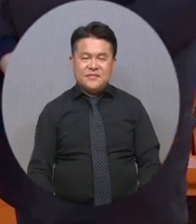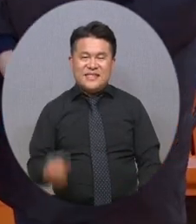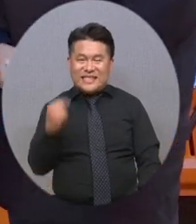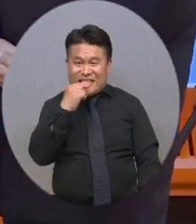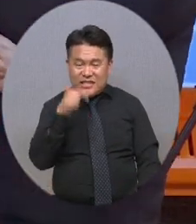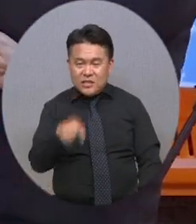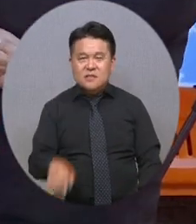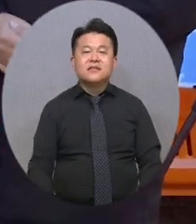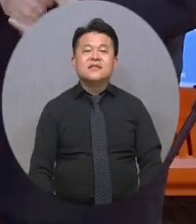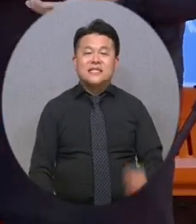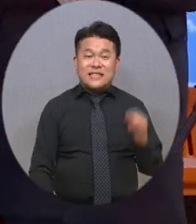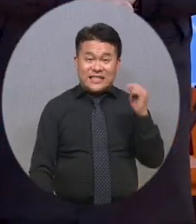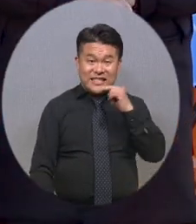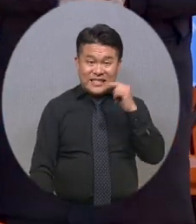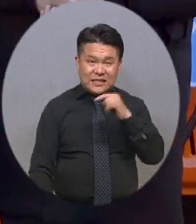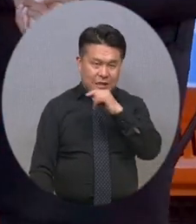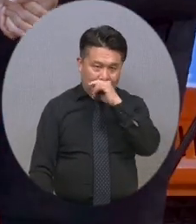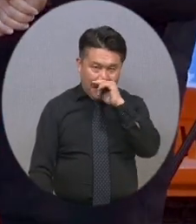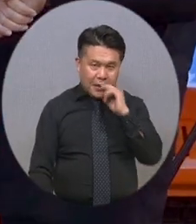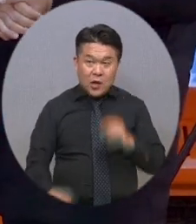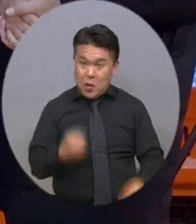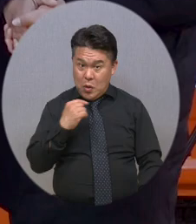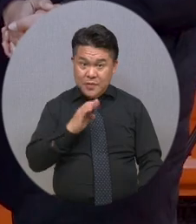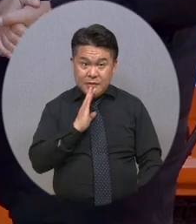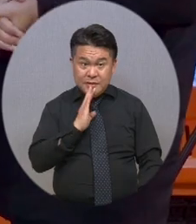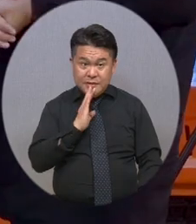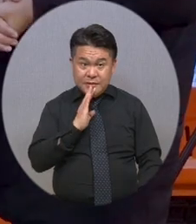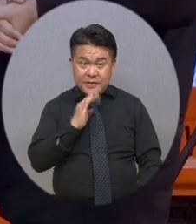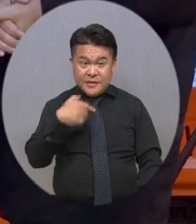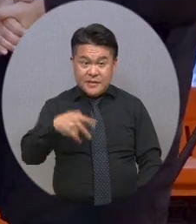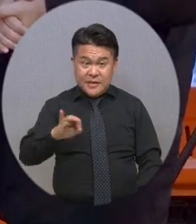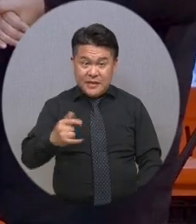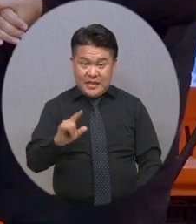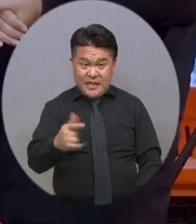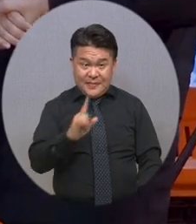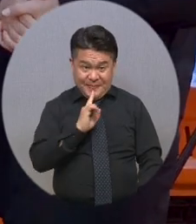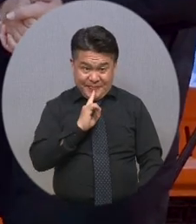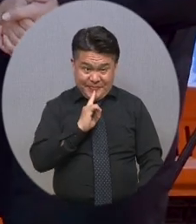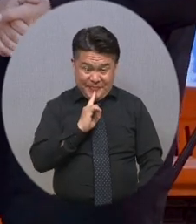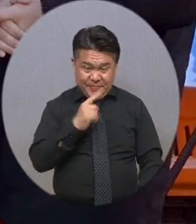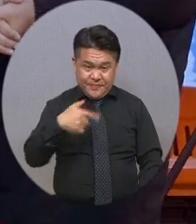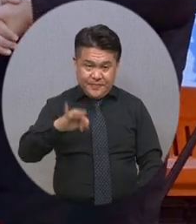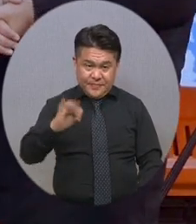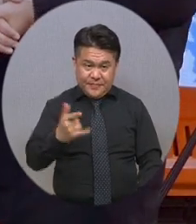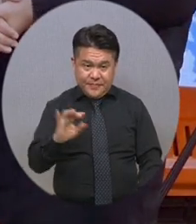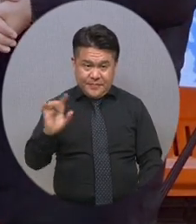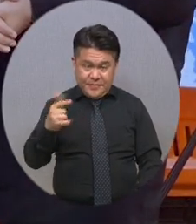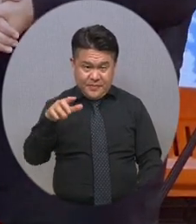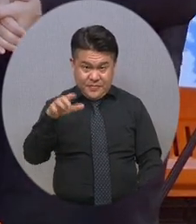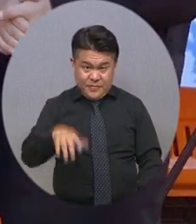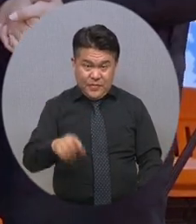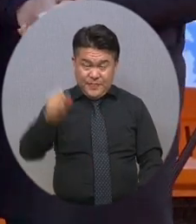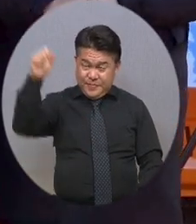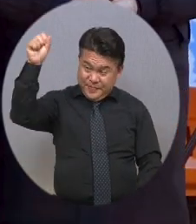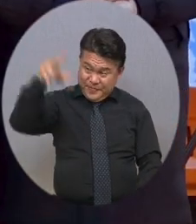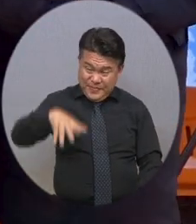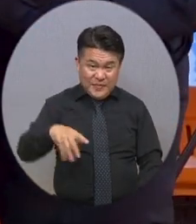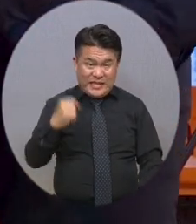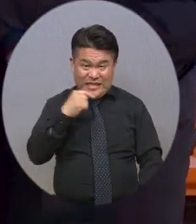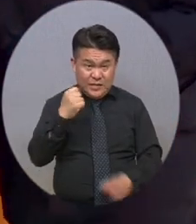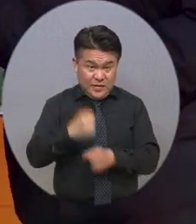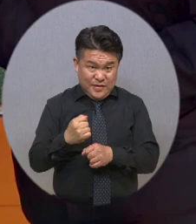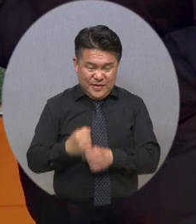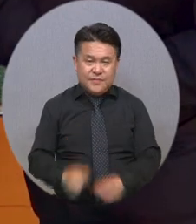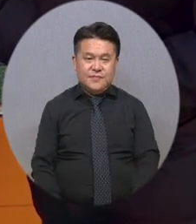소금. 소금. 네. 소금 중요. 소금 그럼 신안 그러죠. 신안. 신안은 천일염이 나는 곳이에요. 아이 좋아요. 그럼 어떻게